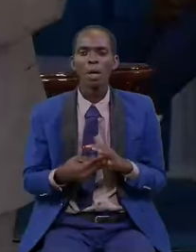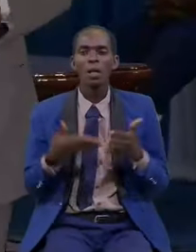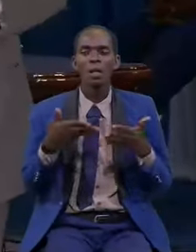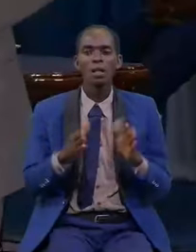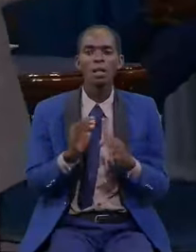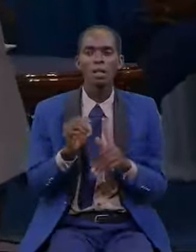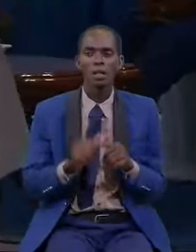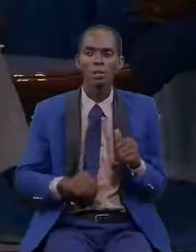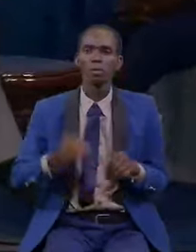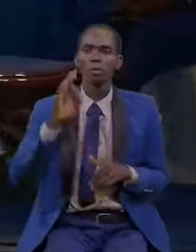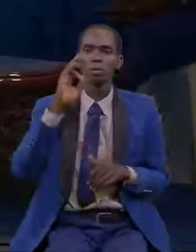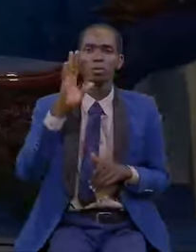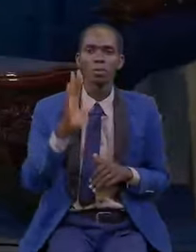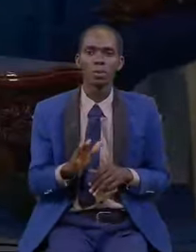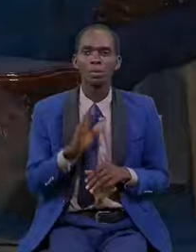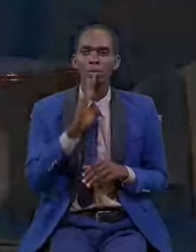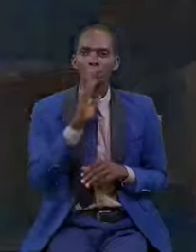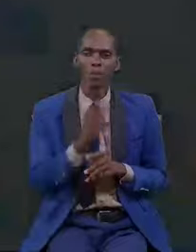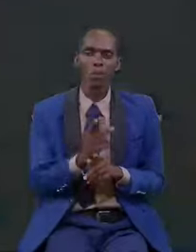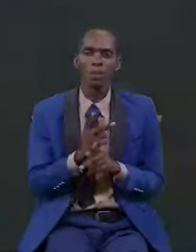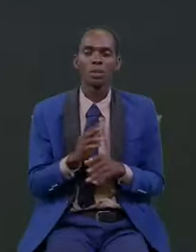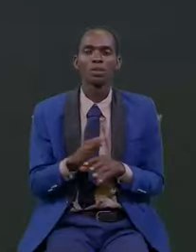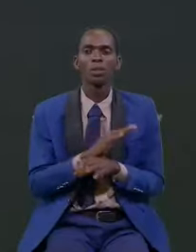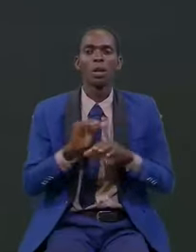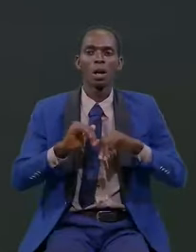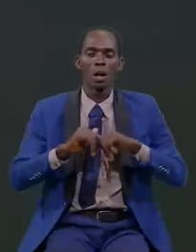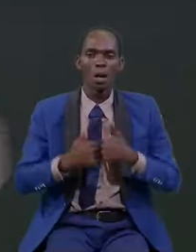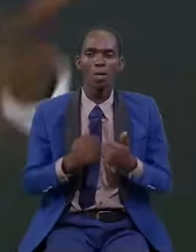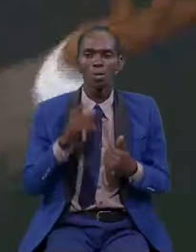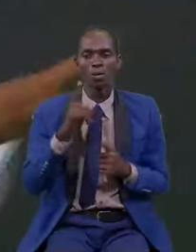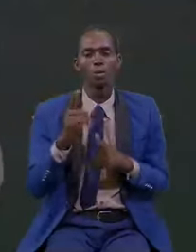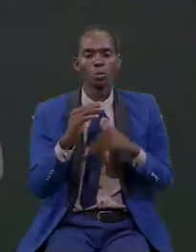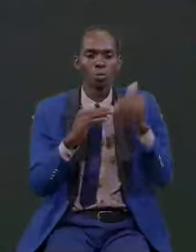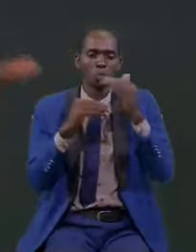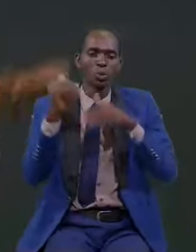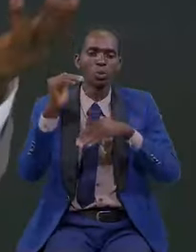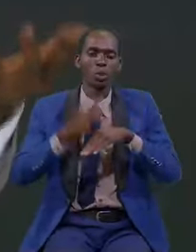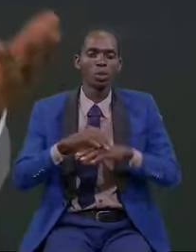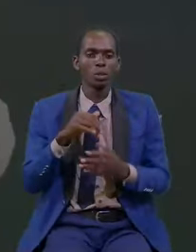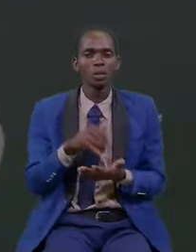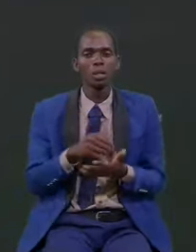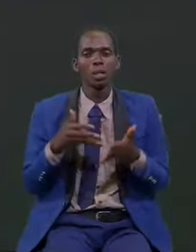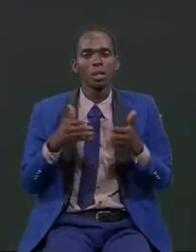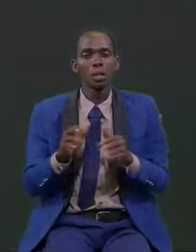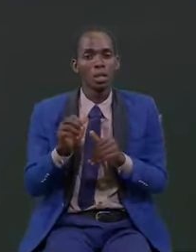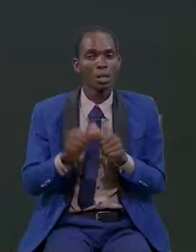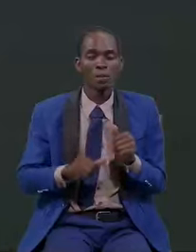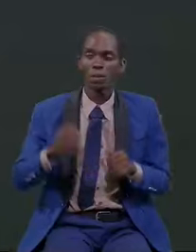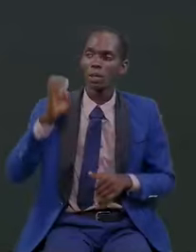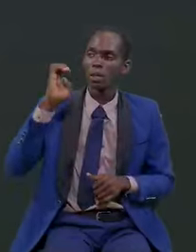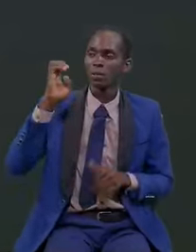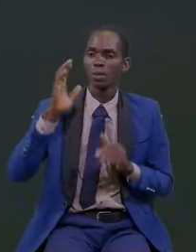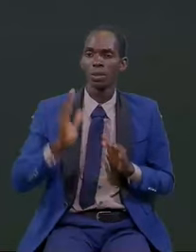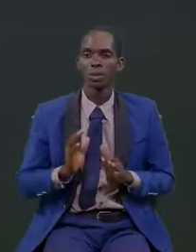dire? Que chaque prédicateur prenne garde à la manière dont il bâtit dessus. Que chaque